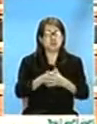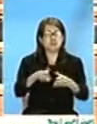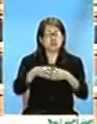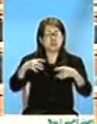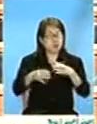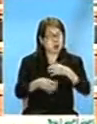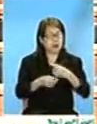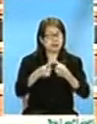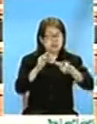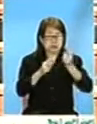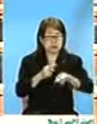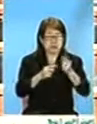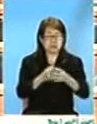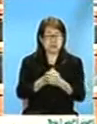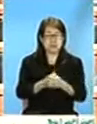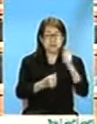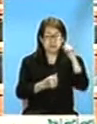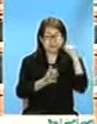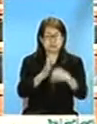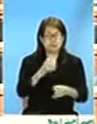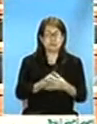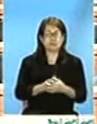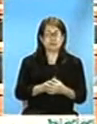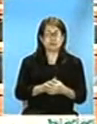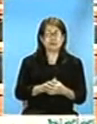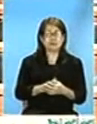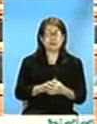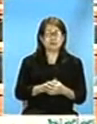างหลักการและระบบเป็นการคิดที่ไม่ชอบครับ